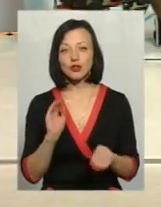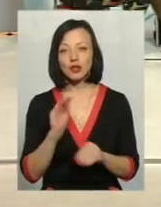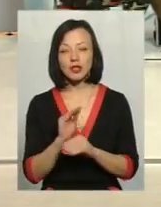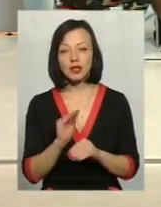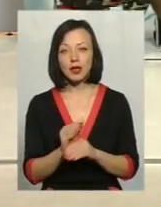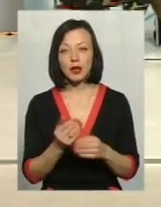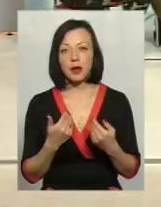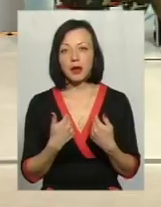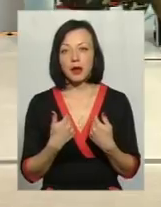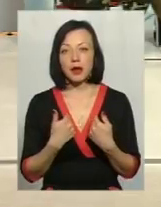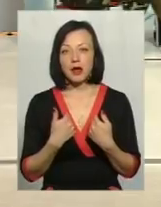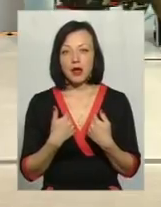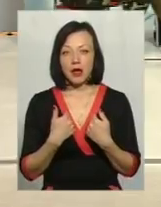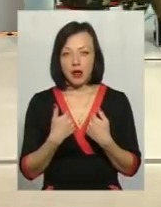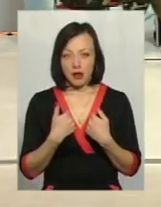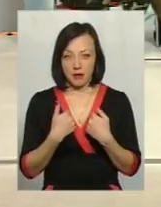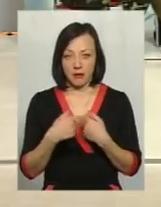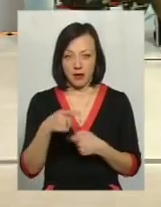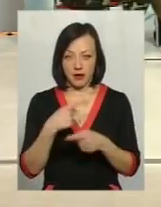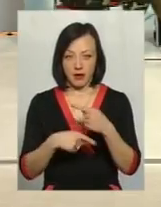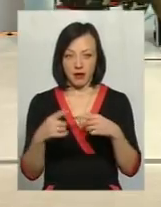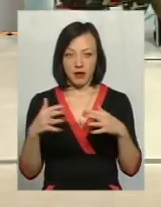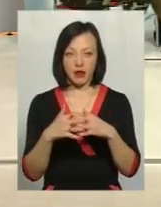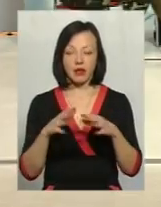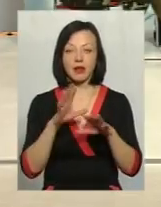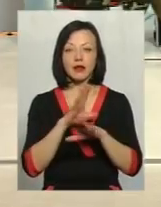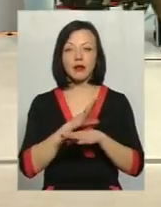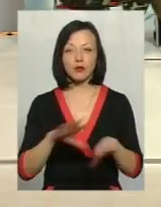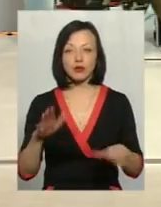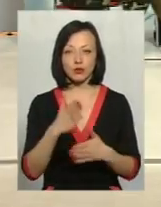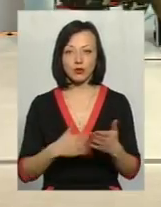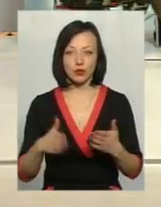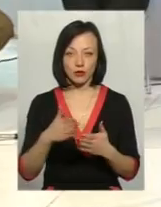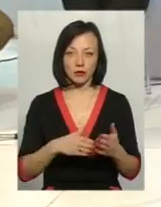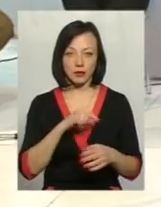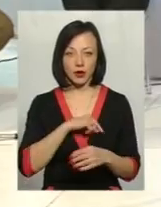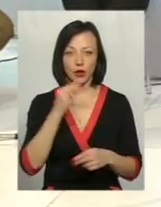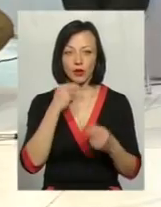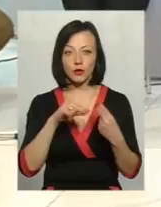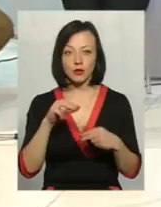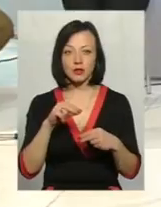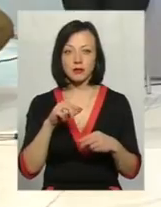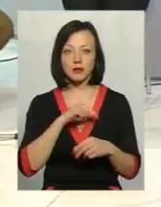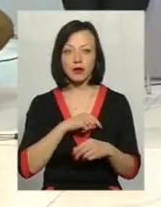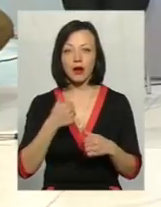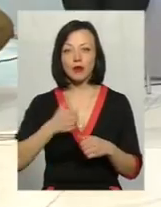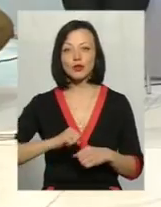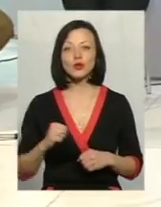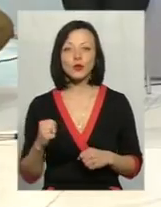Ну, як прийшли, у нас психологів не було. Не було взагалі. Лучший психолог був за хороший